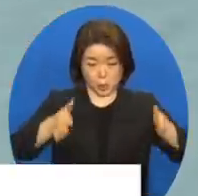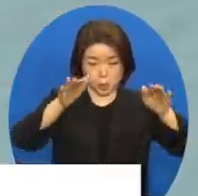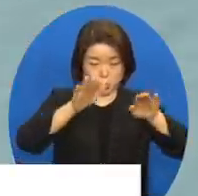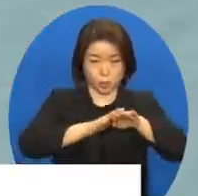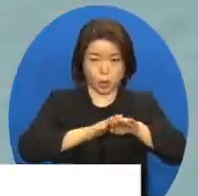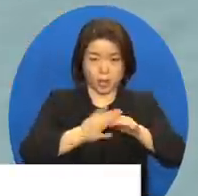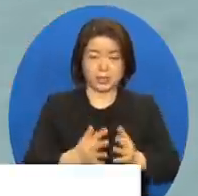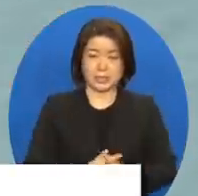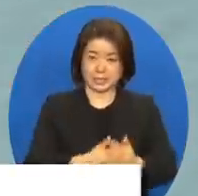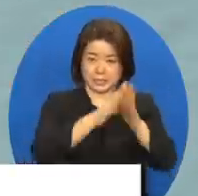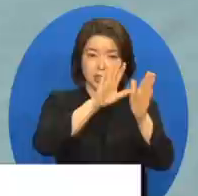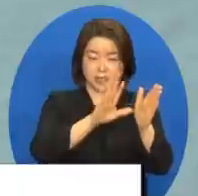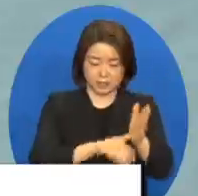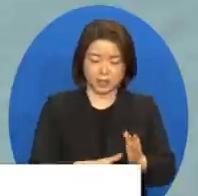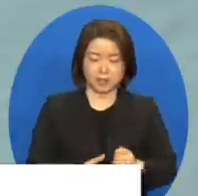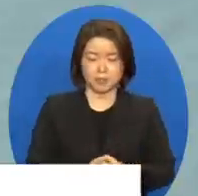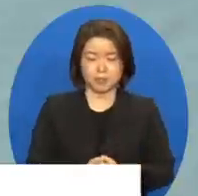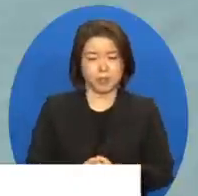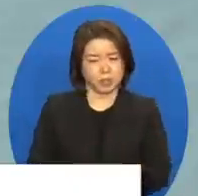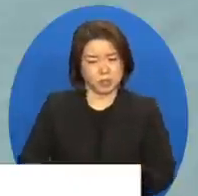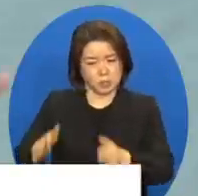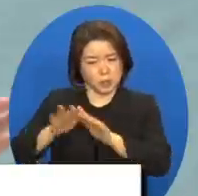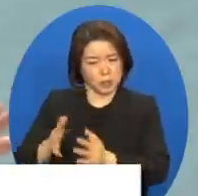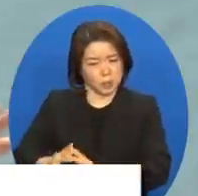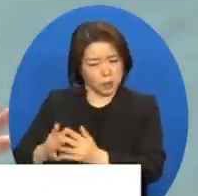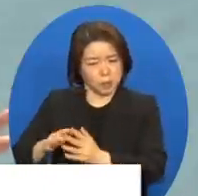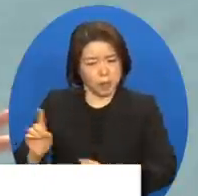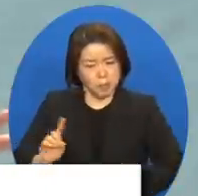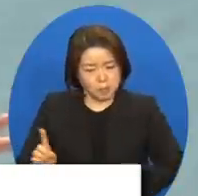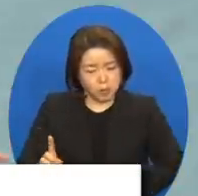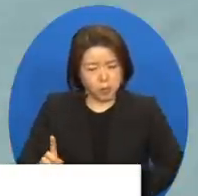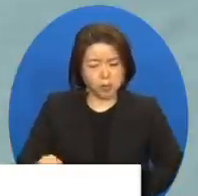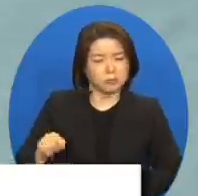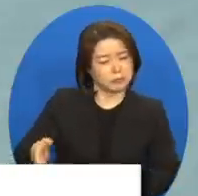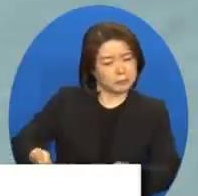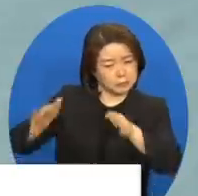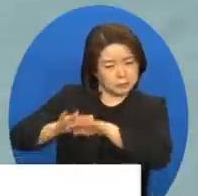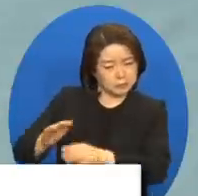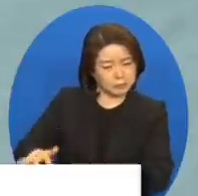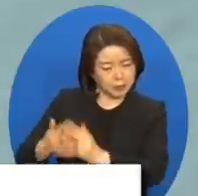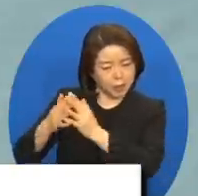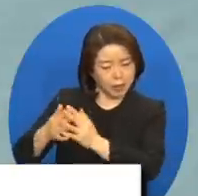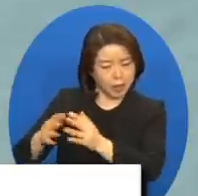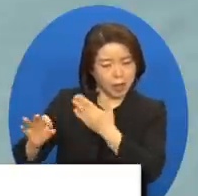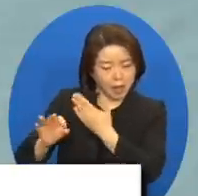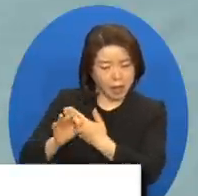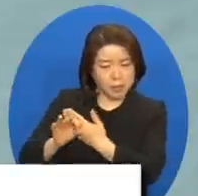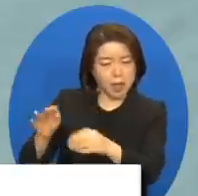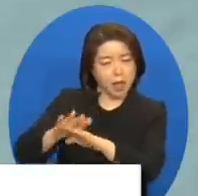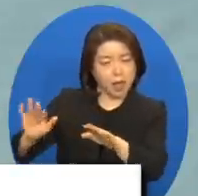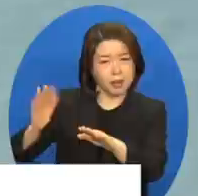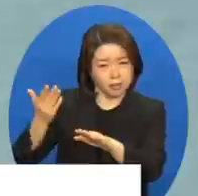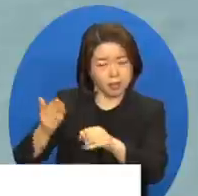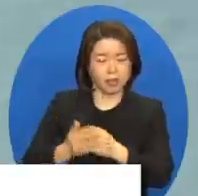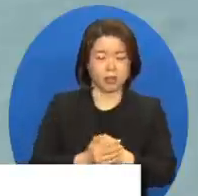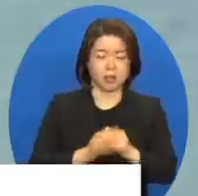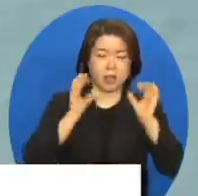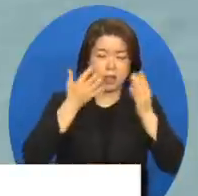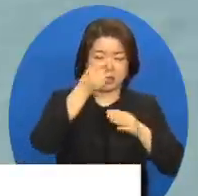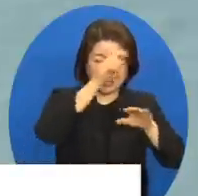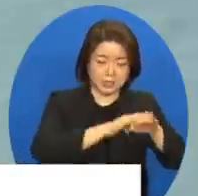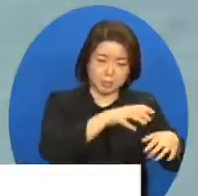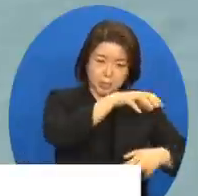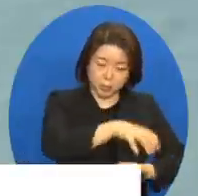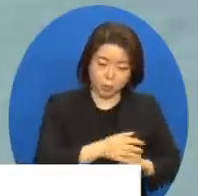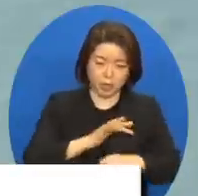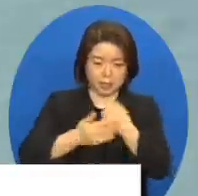건물만 지으면 못하나? 건물 짓는다고 다 해결되는 건가? 우리 아이들 예배 공간, 성경